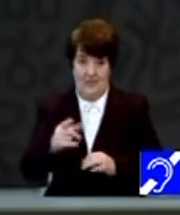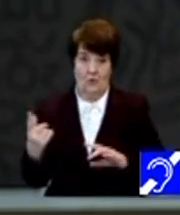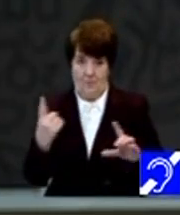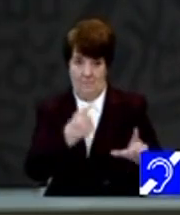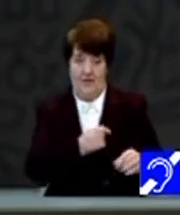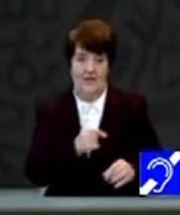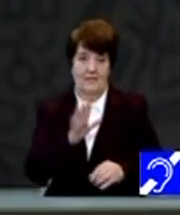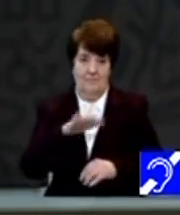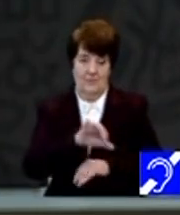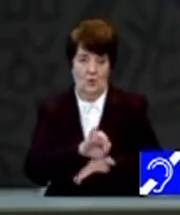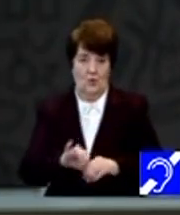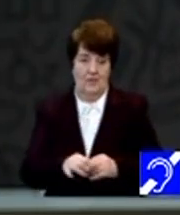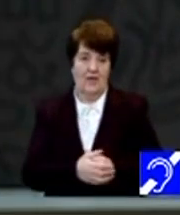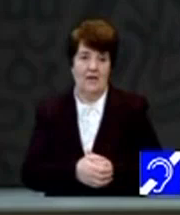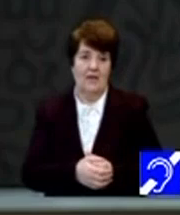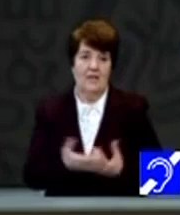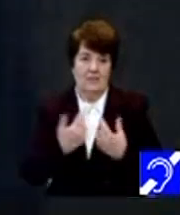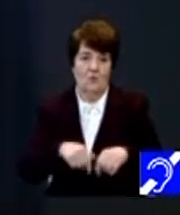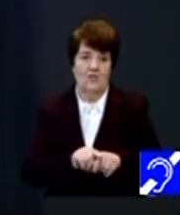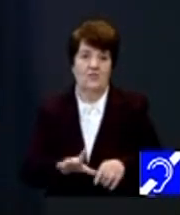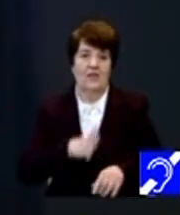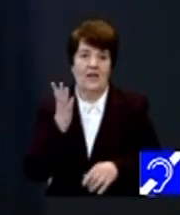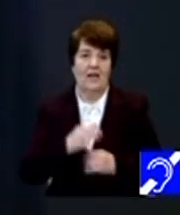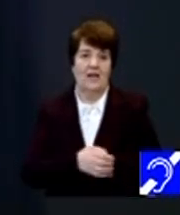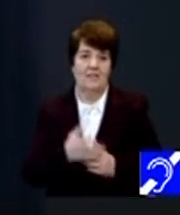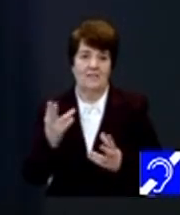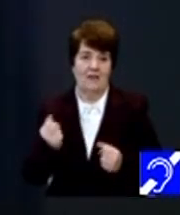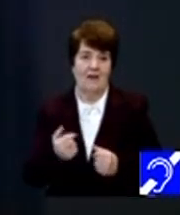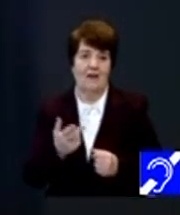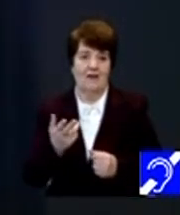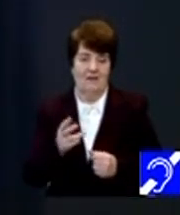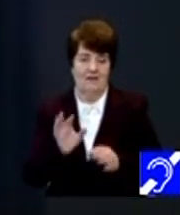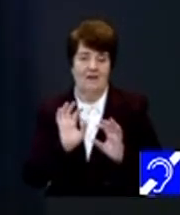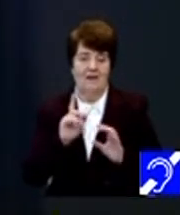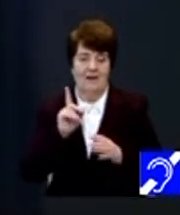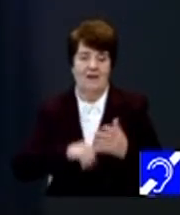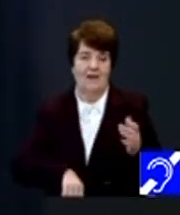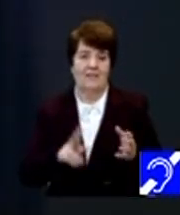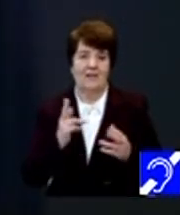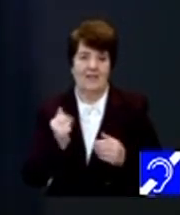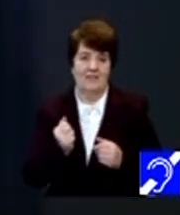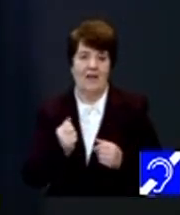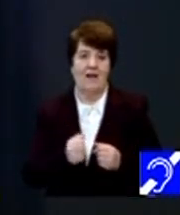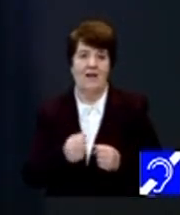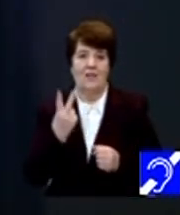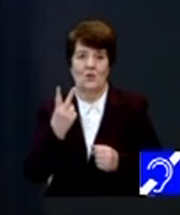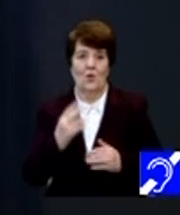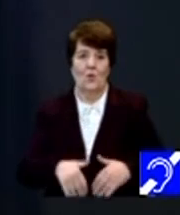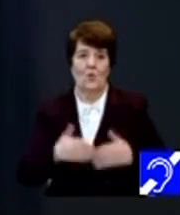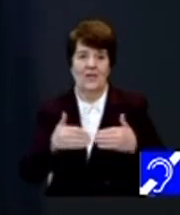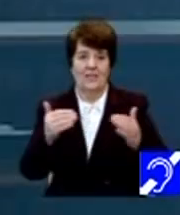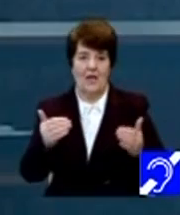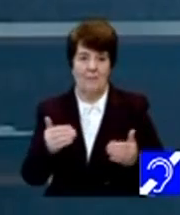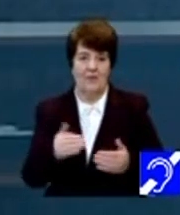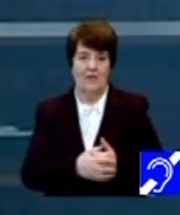dezvoltat pentru că tu ai plecat peste hotare? Sau de fapt așa și erai? Da, cred că da. Cred că dorul de casă l-am amplificat